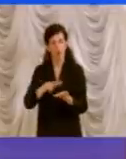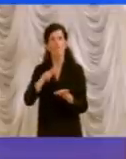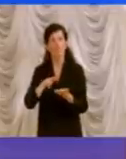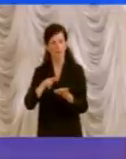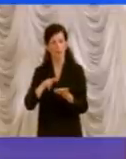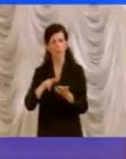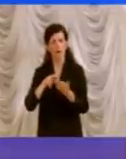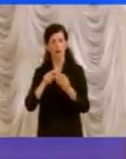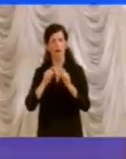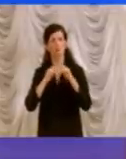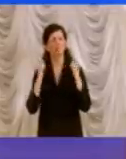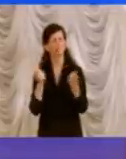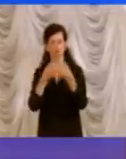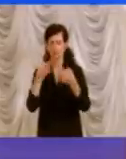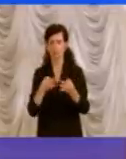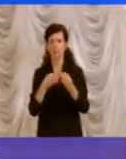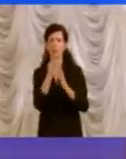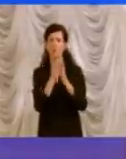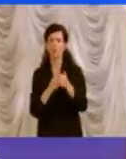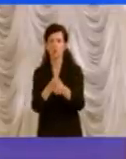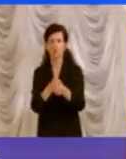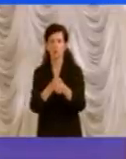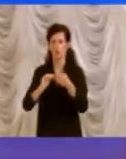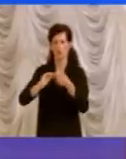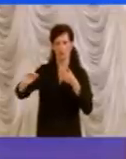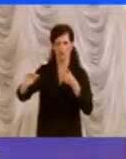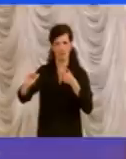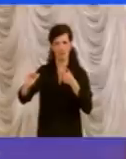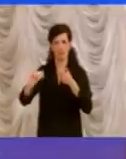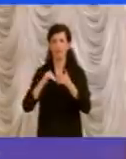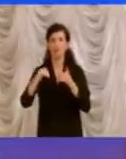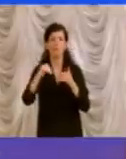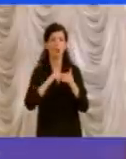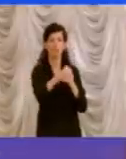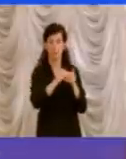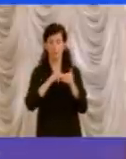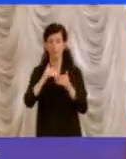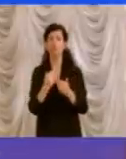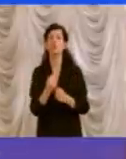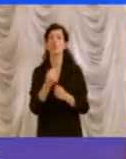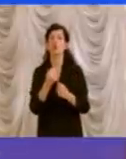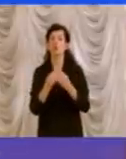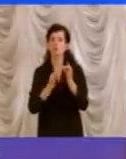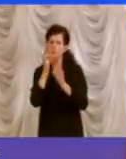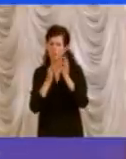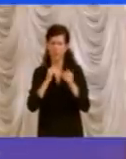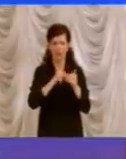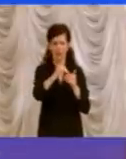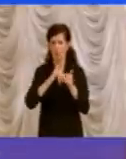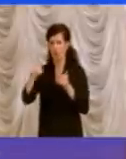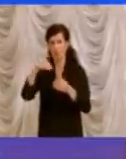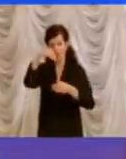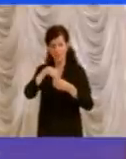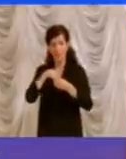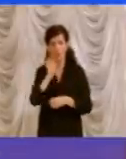riguarda le misure di distanziamento gli spostamenti quindi rimarranno per quanto riguarda gli spostamenti all'interno della regione